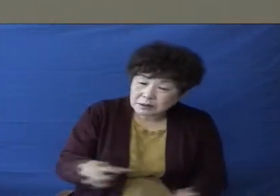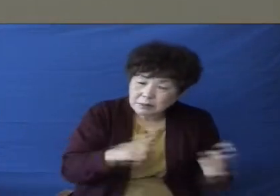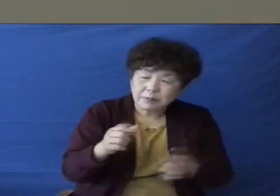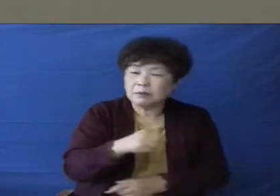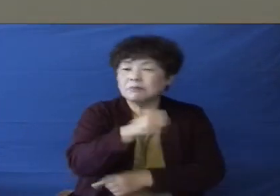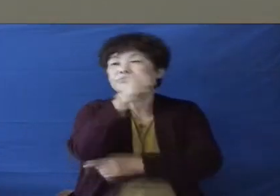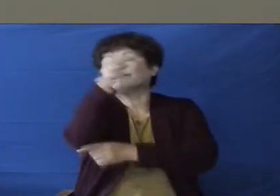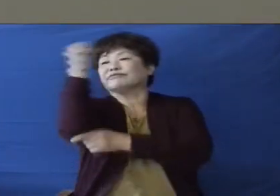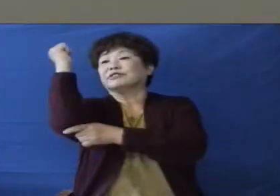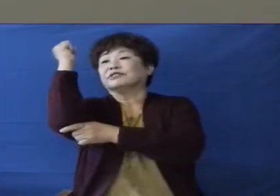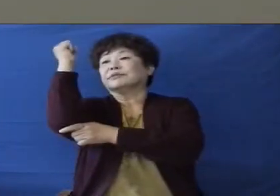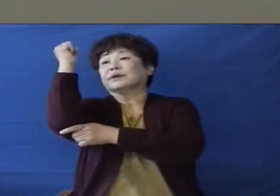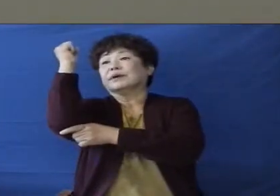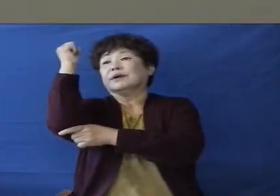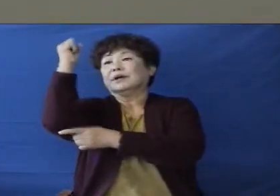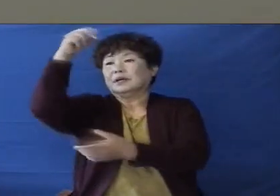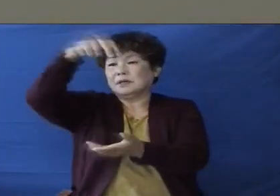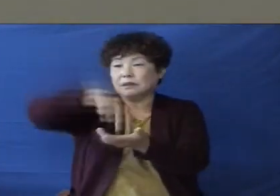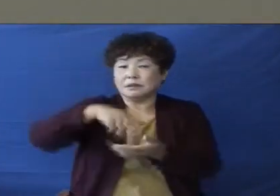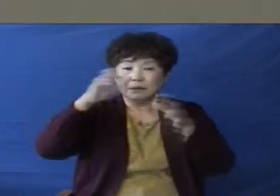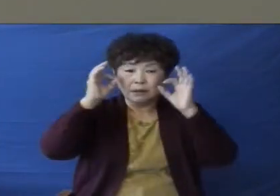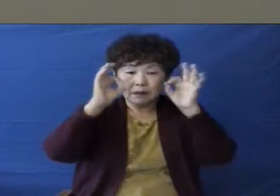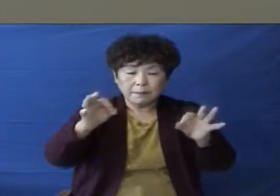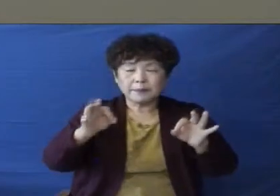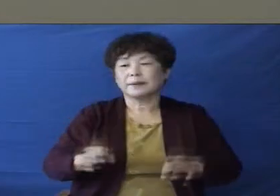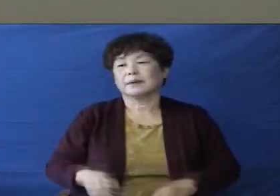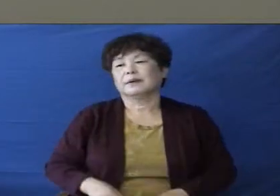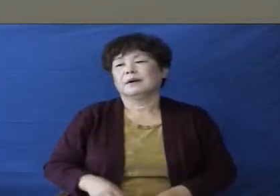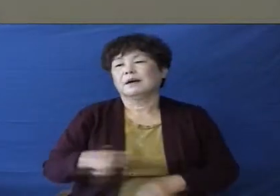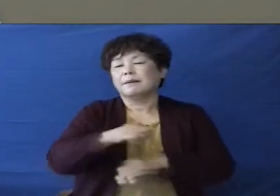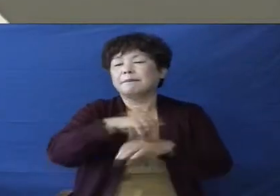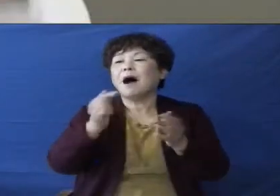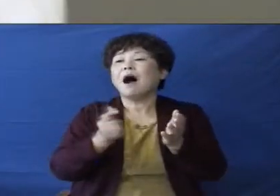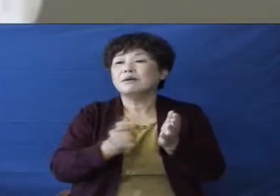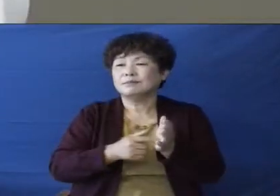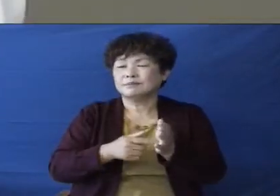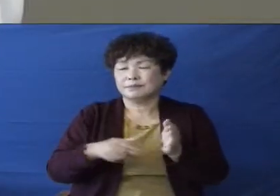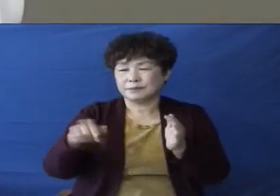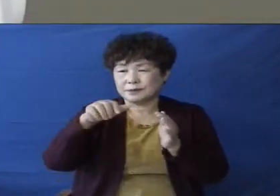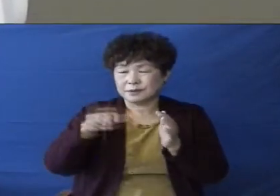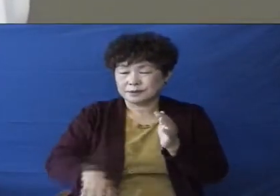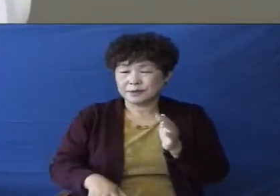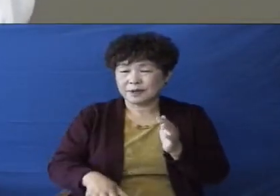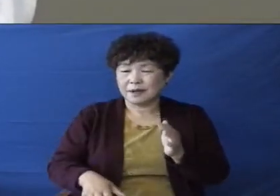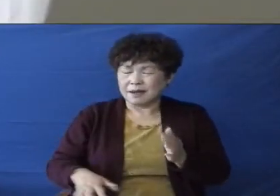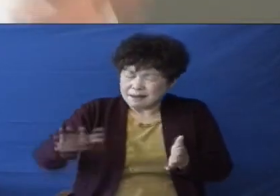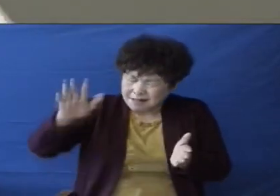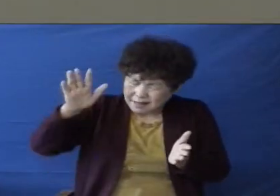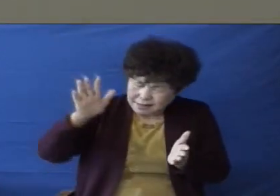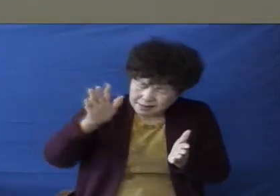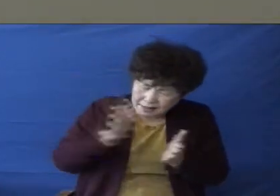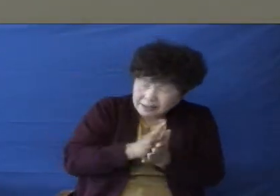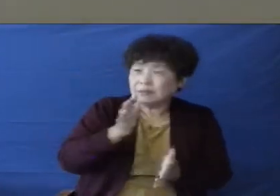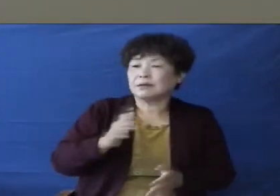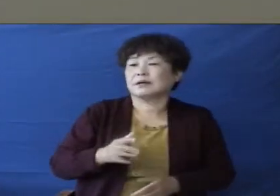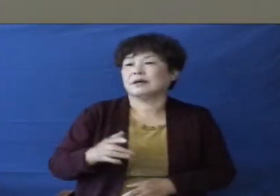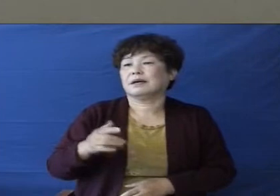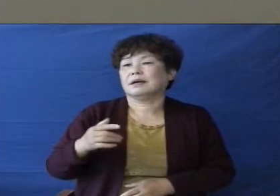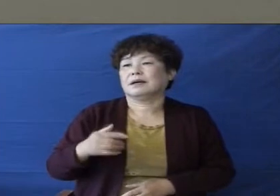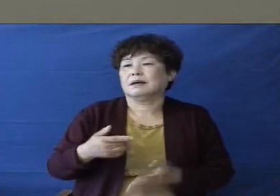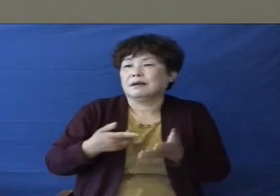펴고 어 일어나는 걸 보니까 아 제 마음속에 그때의 그 얼마나 강렬하게 그것이 감각 인